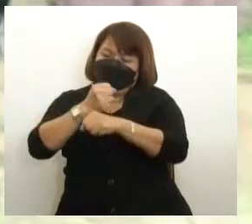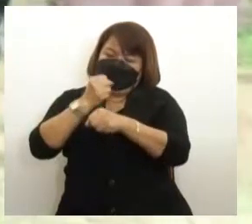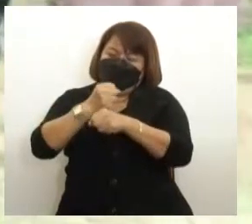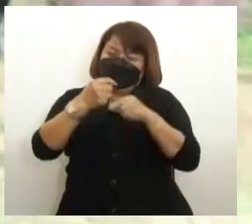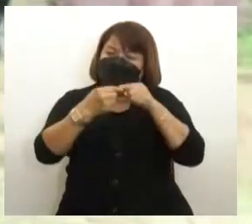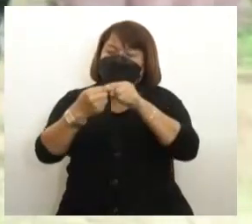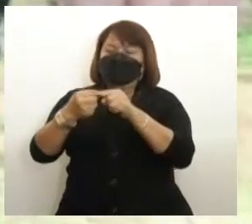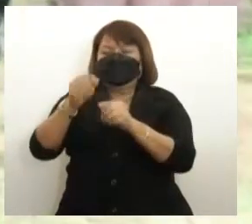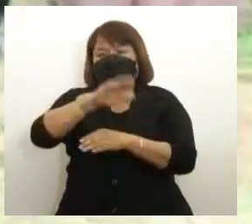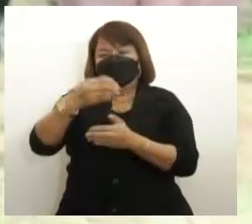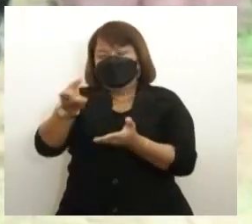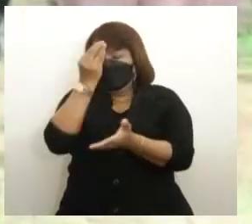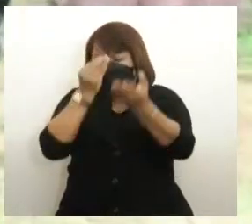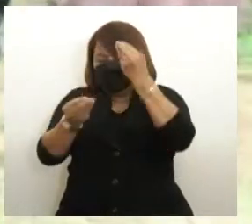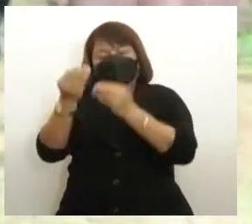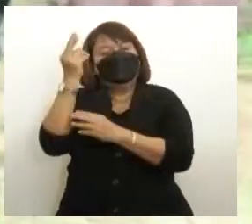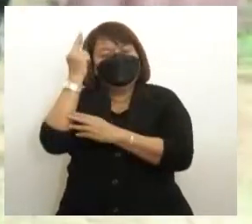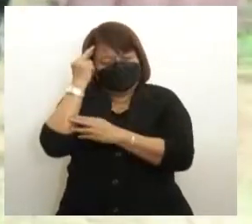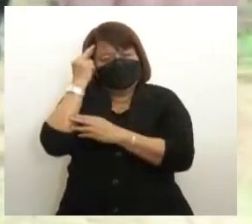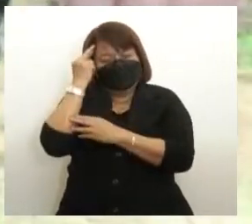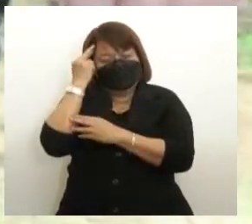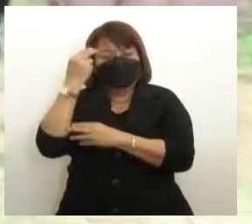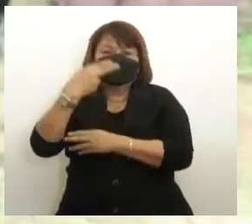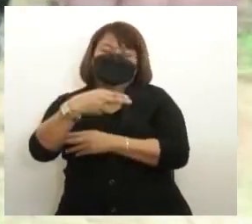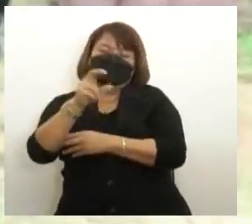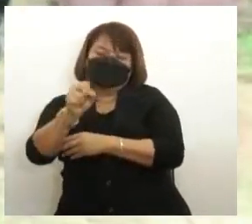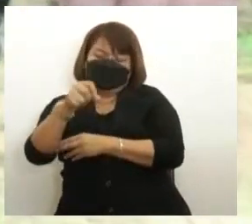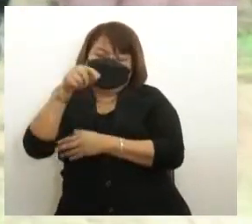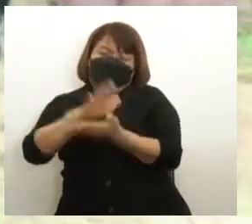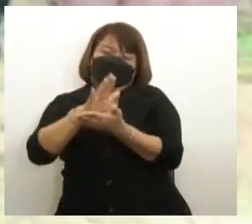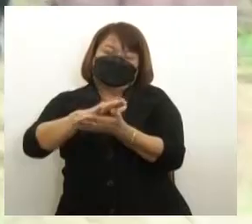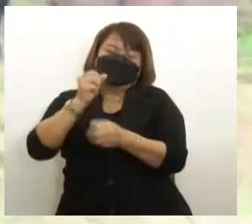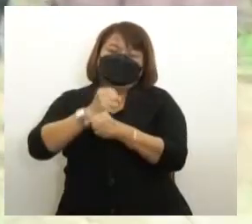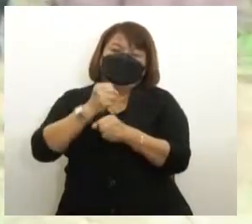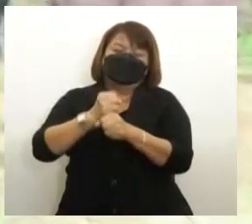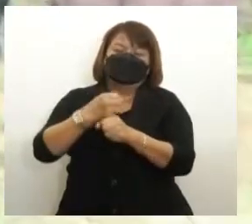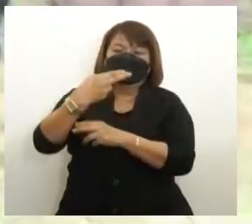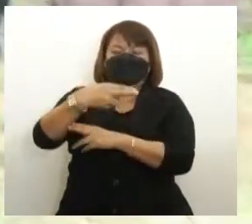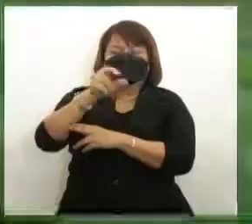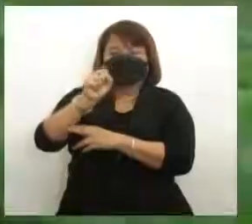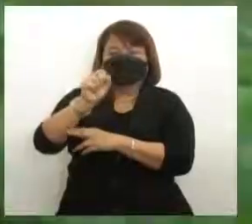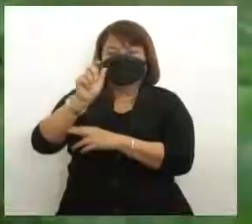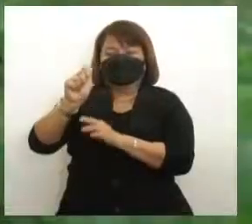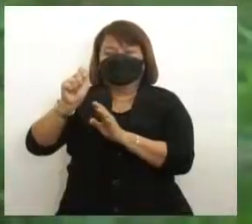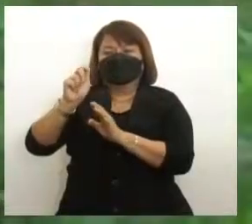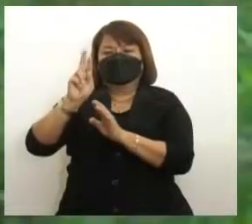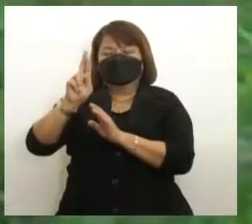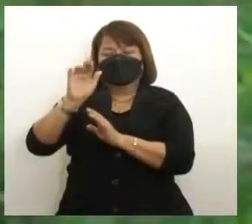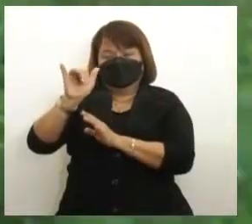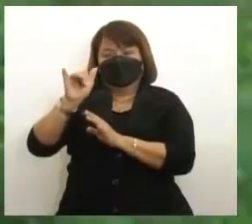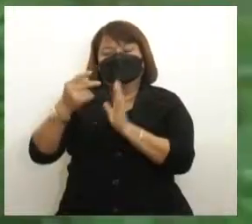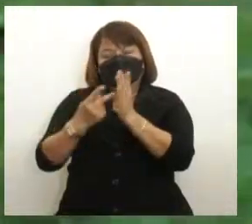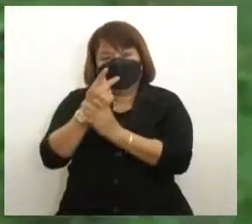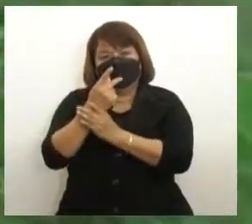ได้เรียนรู้ที่โรงเรียนนาวังสวิทย์นี่เราทำเป็นหลักสูตรอารยเกษตรนะครับทีนี้หลักสูตรอารยเกษตรนี่เรากำหนดไว้